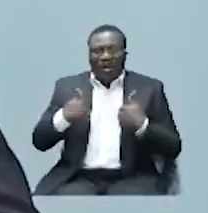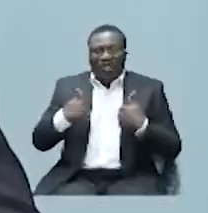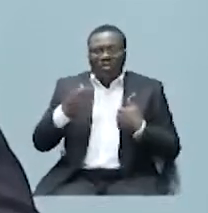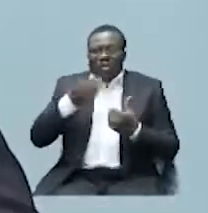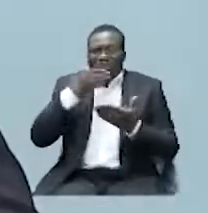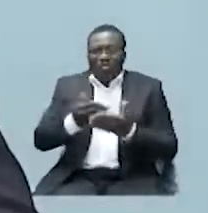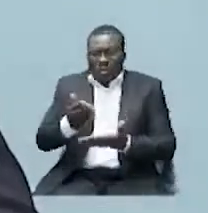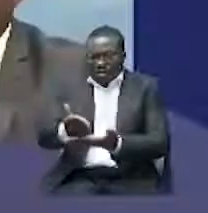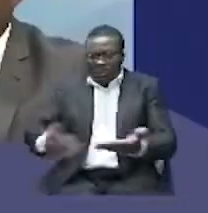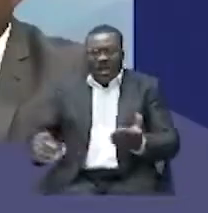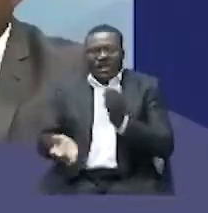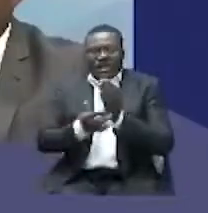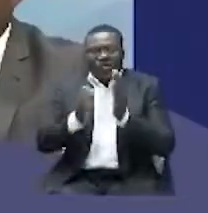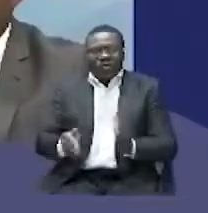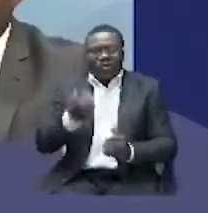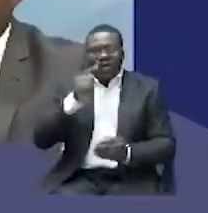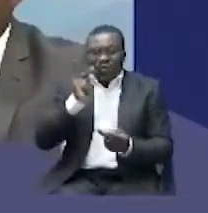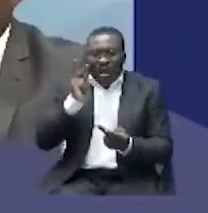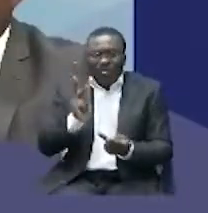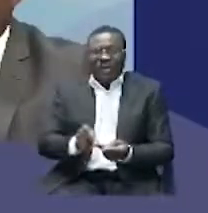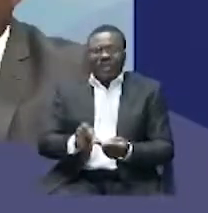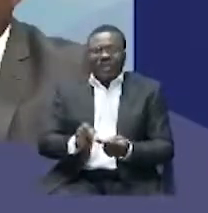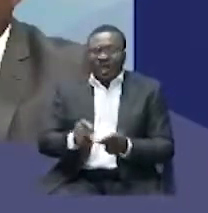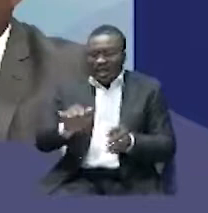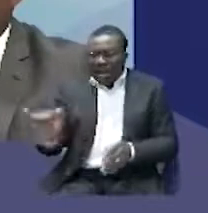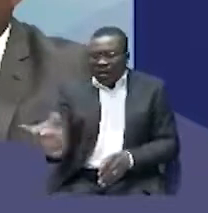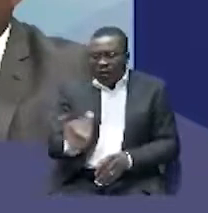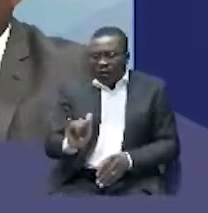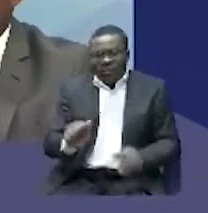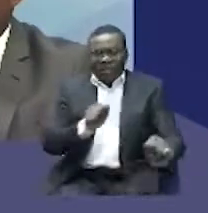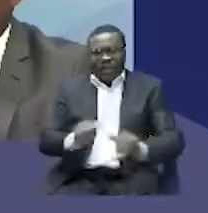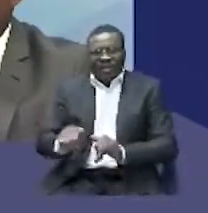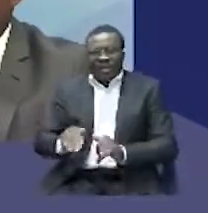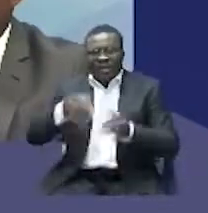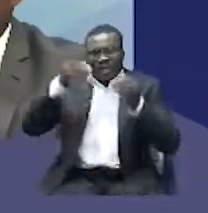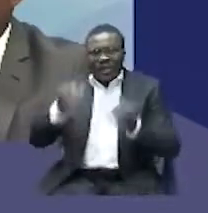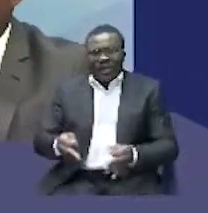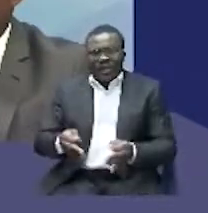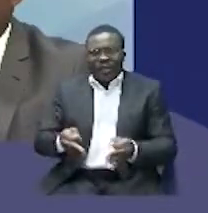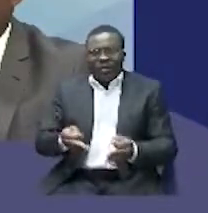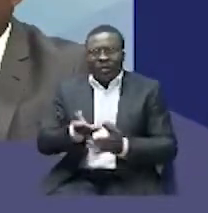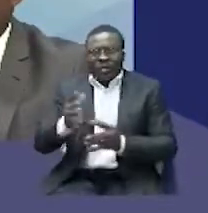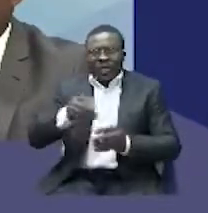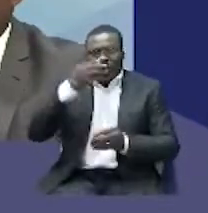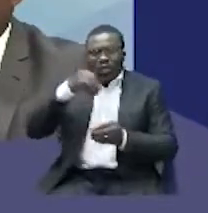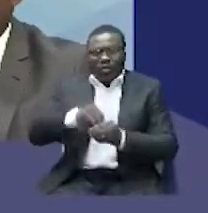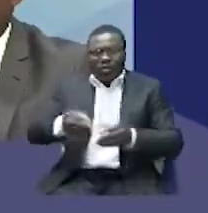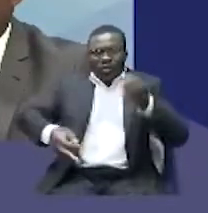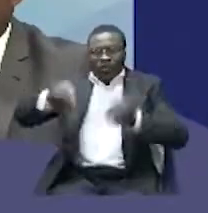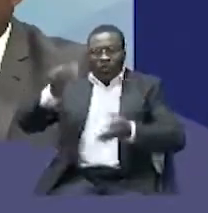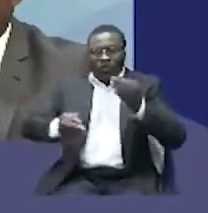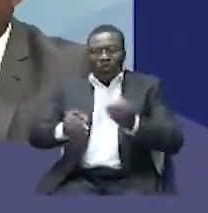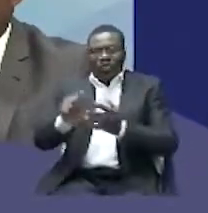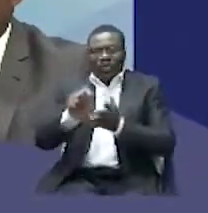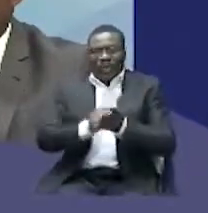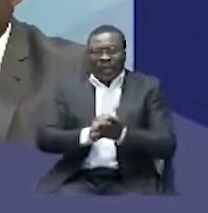une bonne partie de techniciens pour apprécier la conformité des actes, des décisions par rapport au contenu juridique des